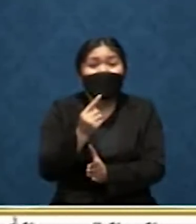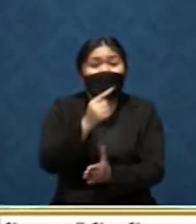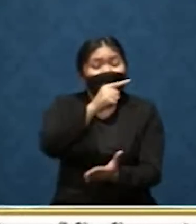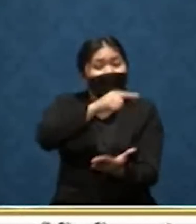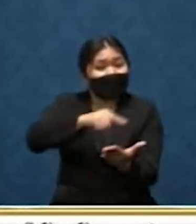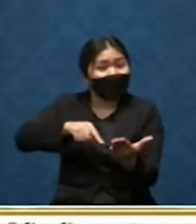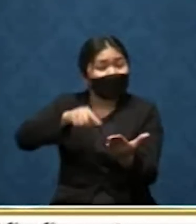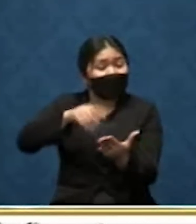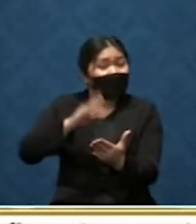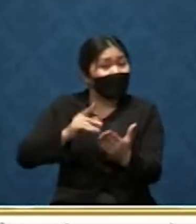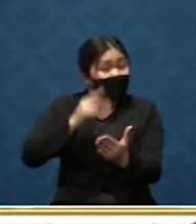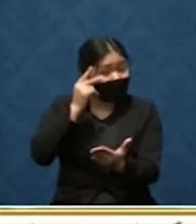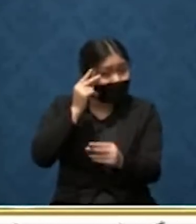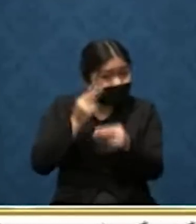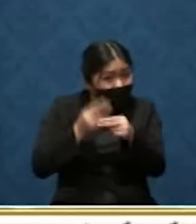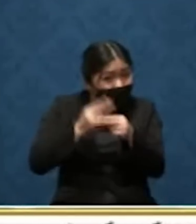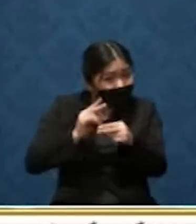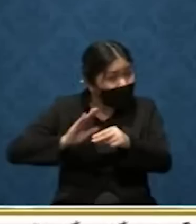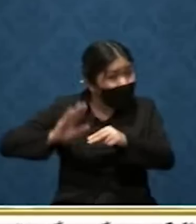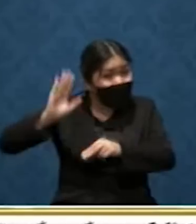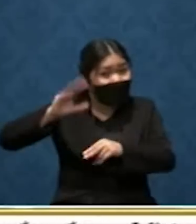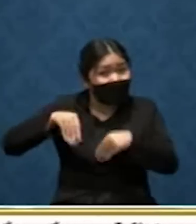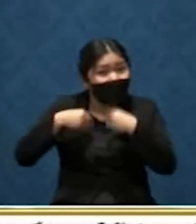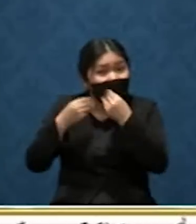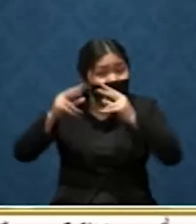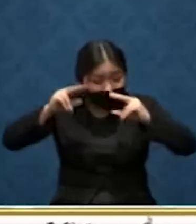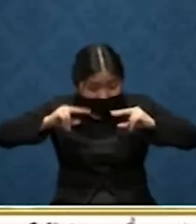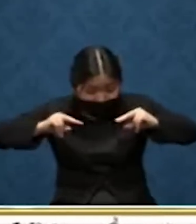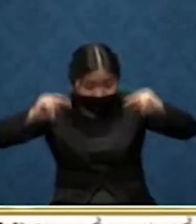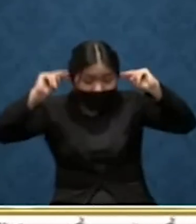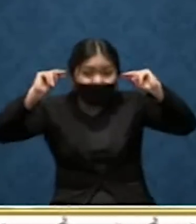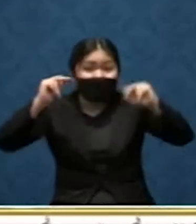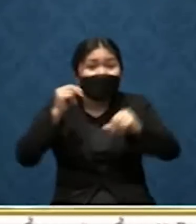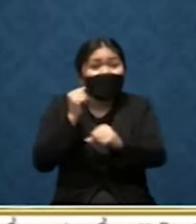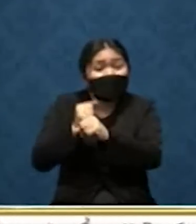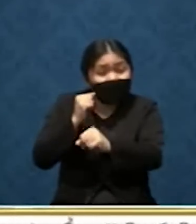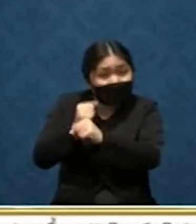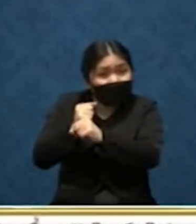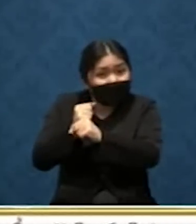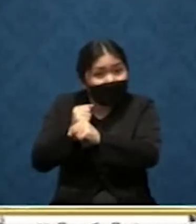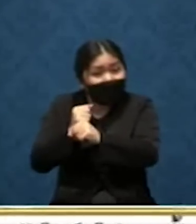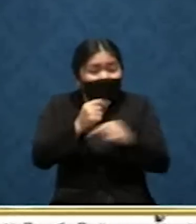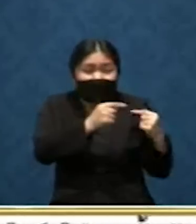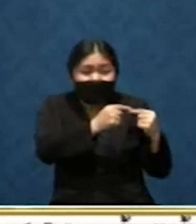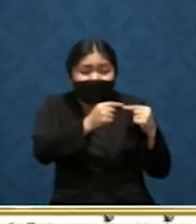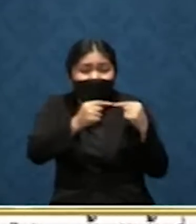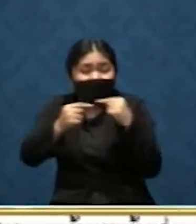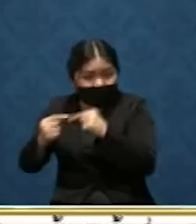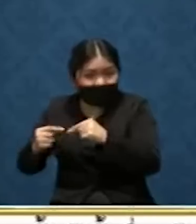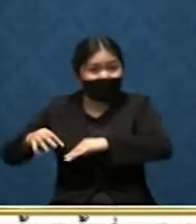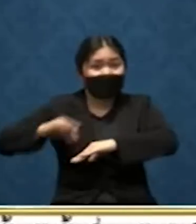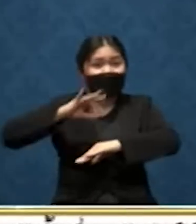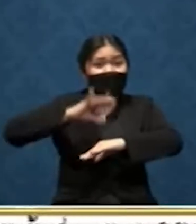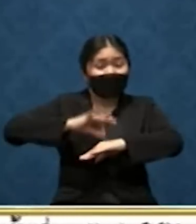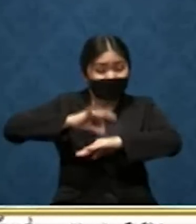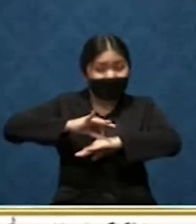ยตเป็ายกรัฐมนตรีเป็นรัฐบาลที่สืบทอดอำนาจมาอย่างหน้าไม่อายผู้ที่มี